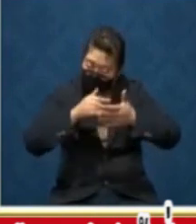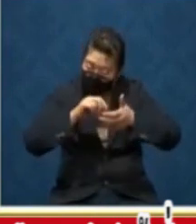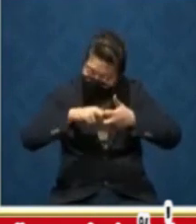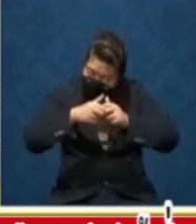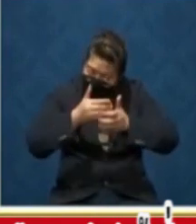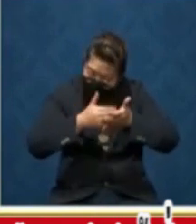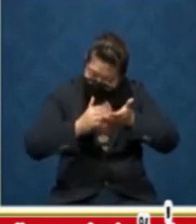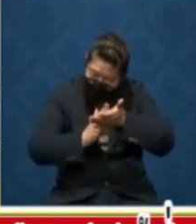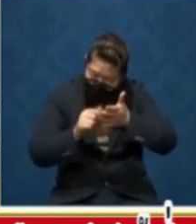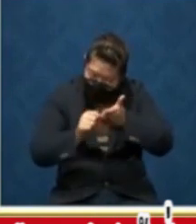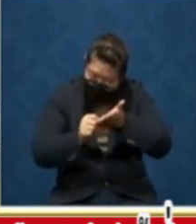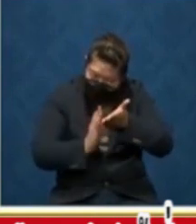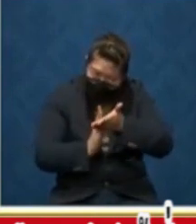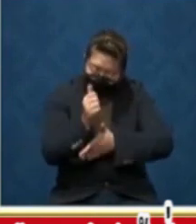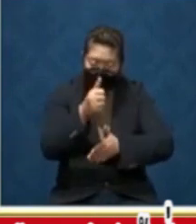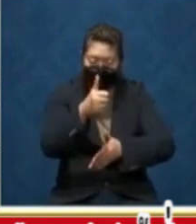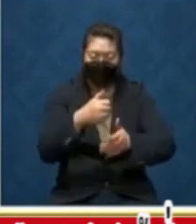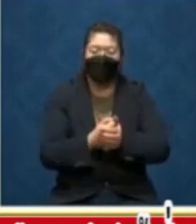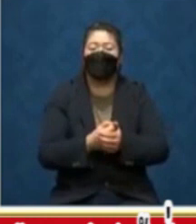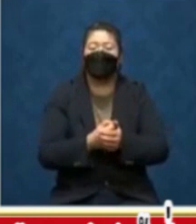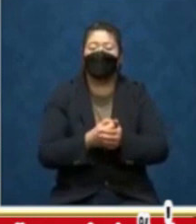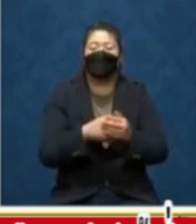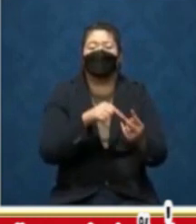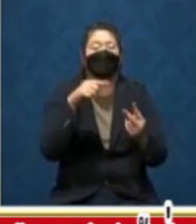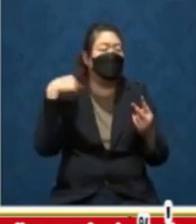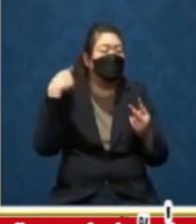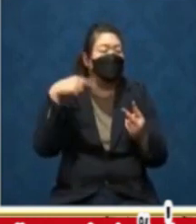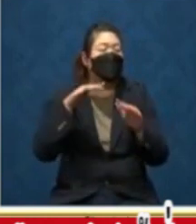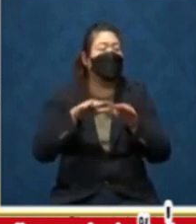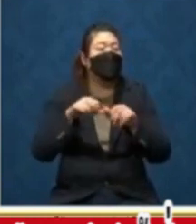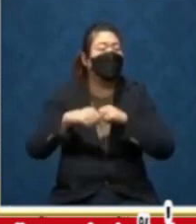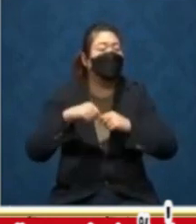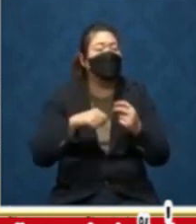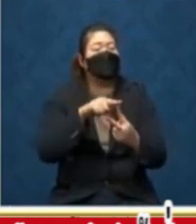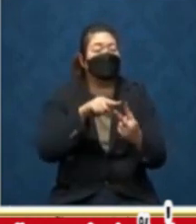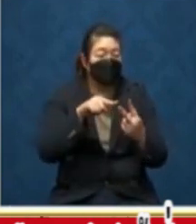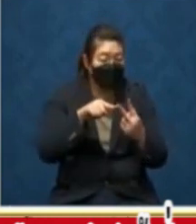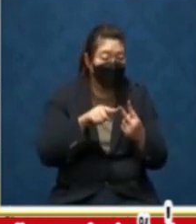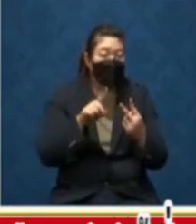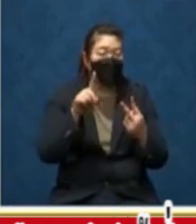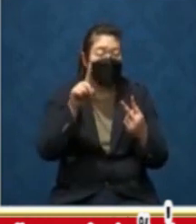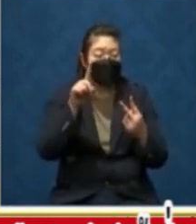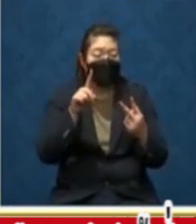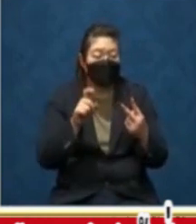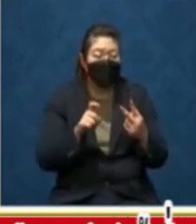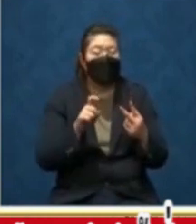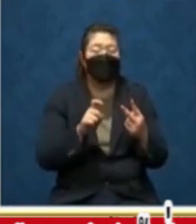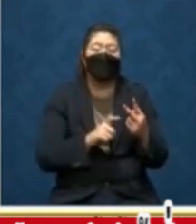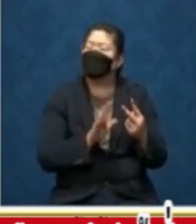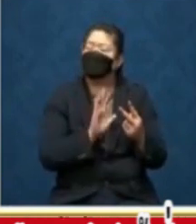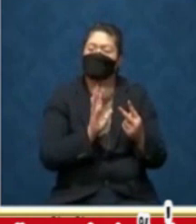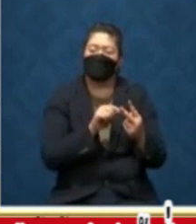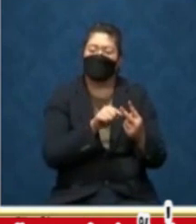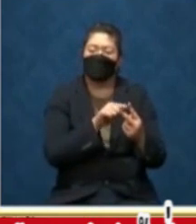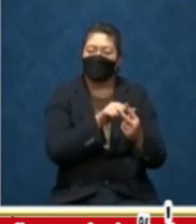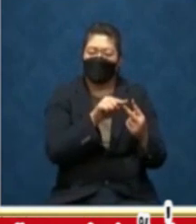เนี่ยไม่มีอะไรจะเป็นทางตันให้เด็กต้องเสียชีวิตแล้วยิ่งดู